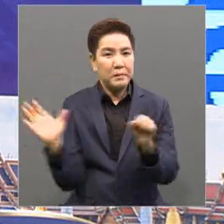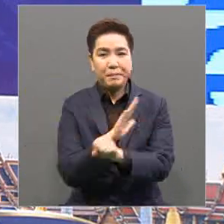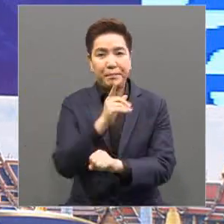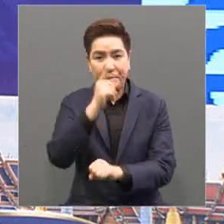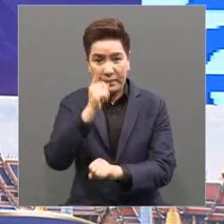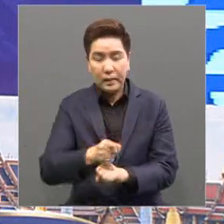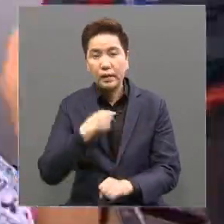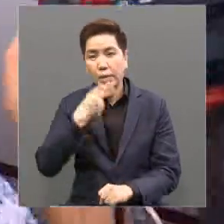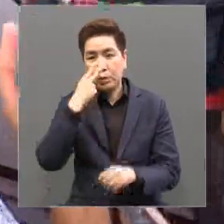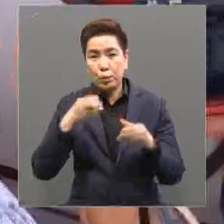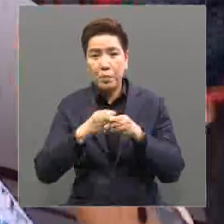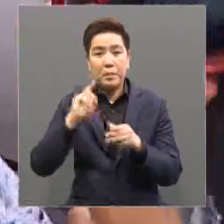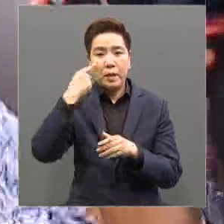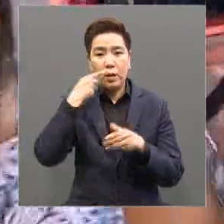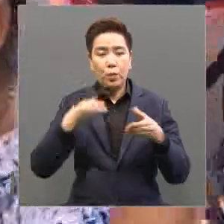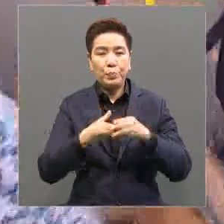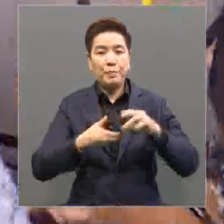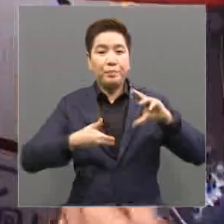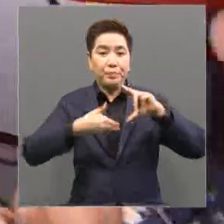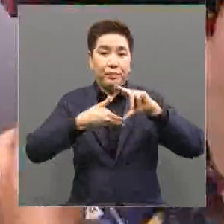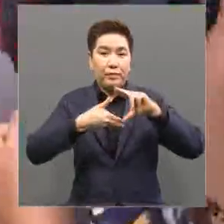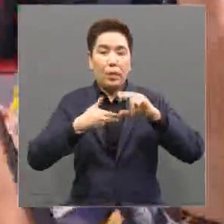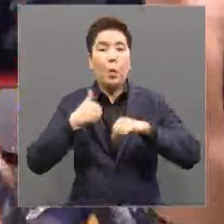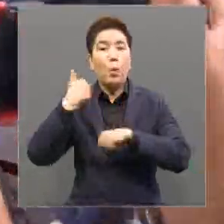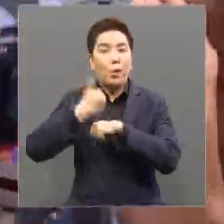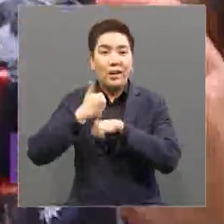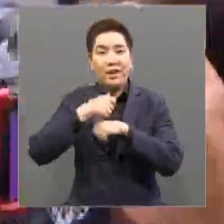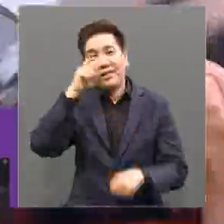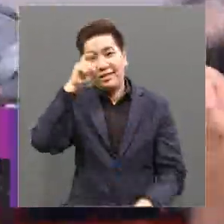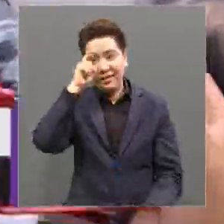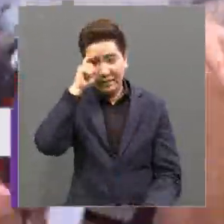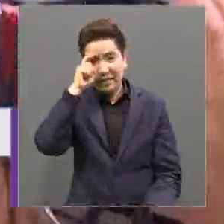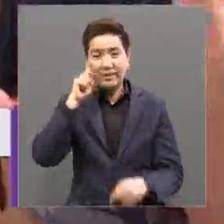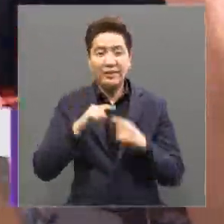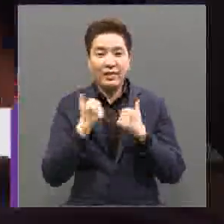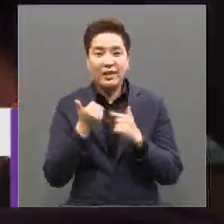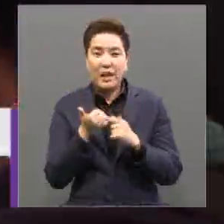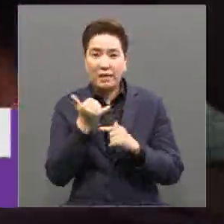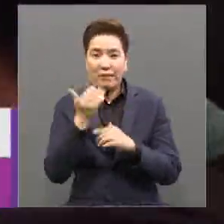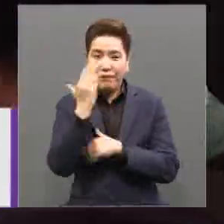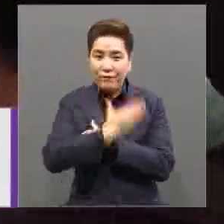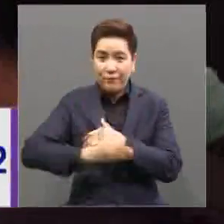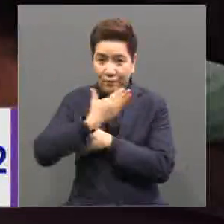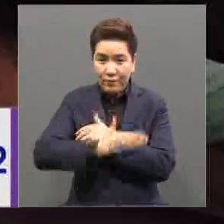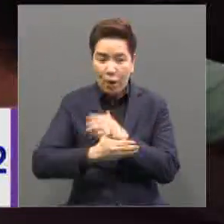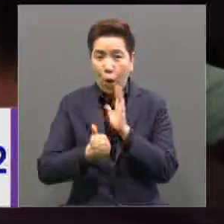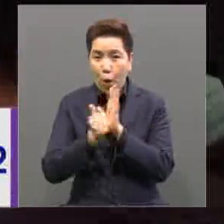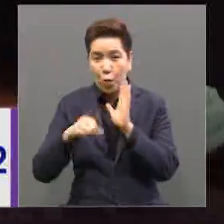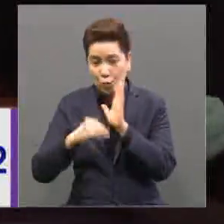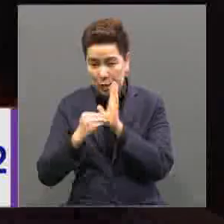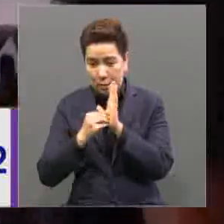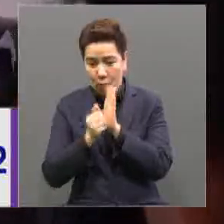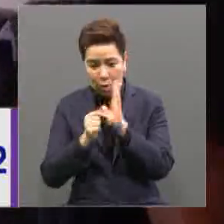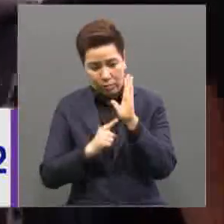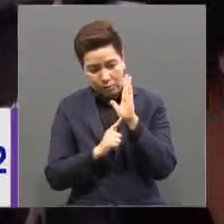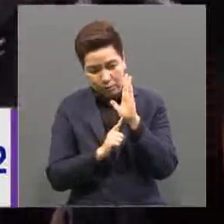ดียวดูพรรคแรกครับพลังประชารัฐฮะหัวหน้าพรรคครับพลเอกประวิตรวงษ์สุวรรณนะขึ้นรถไฟออกจากกรุงเ